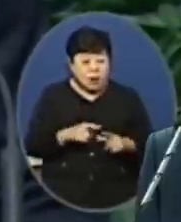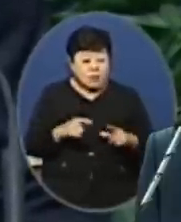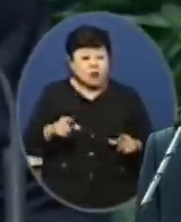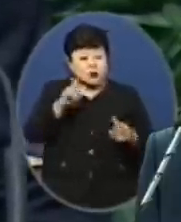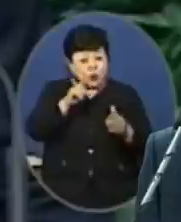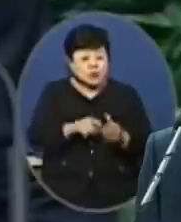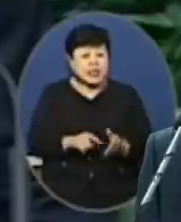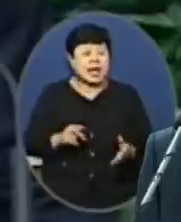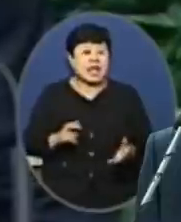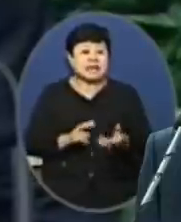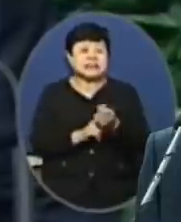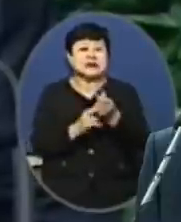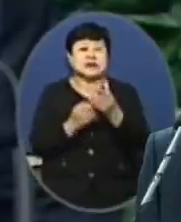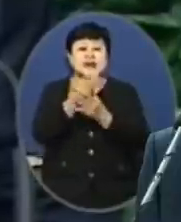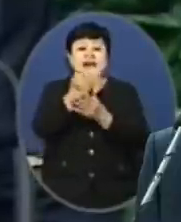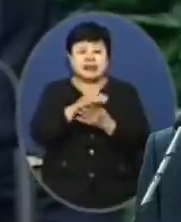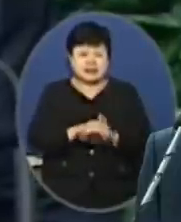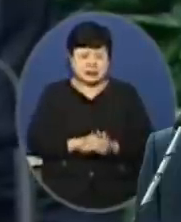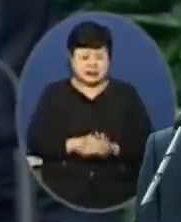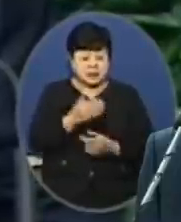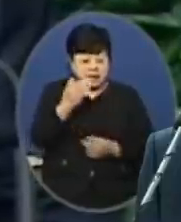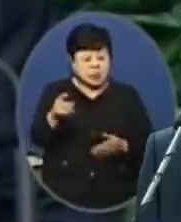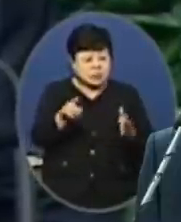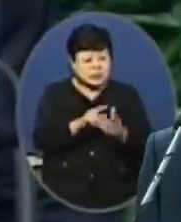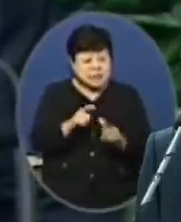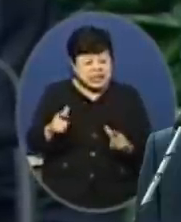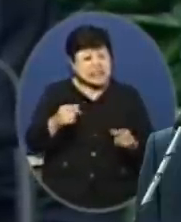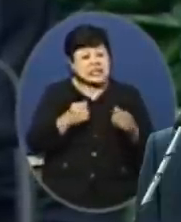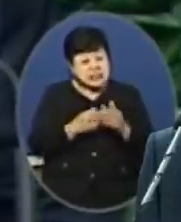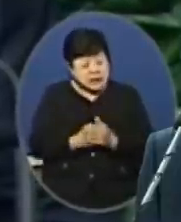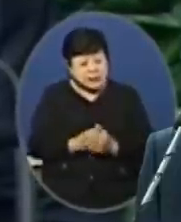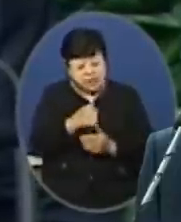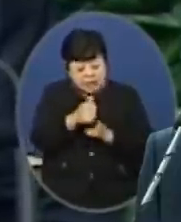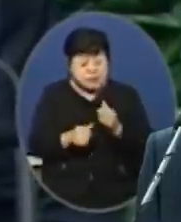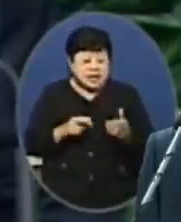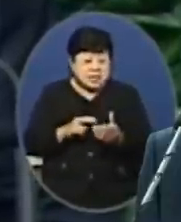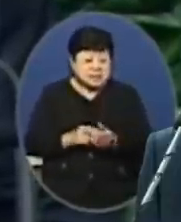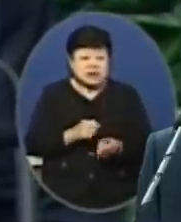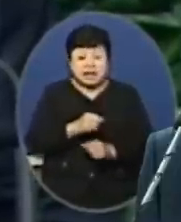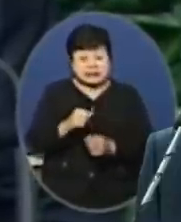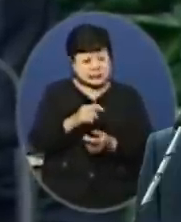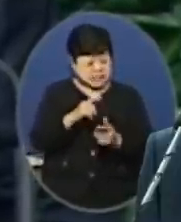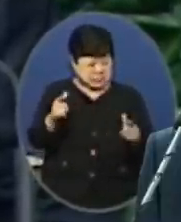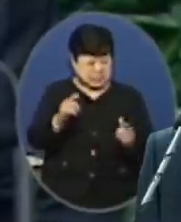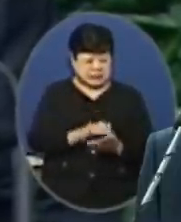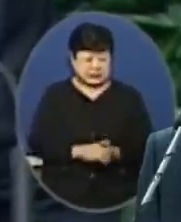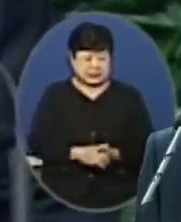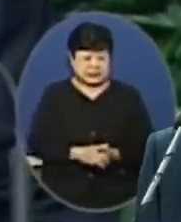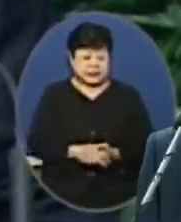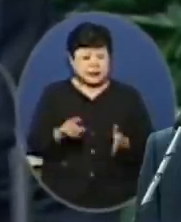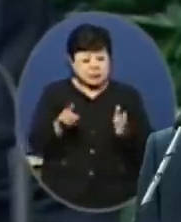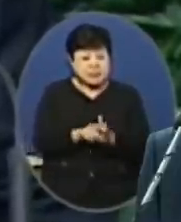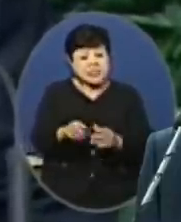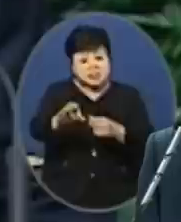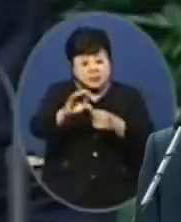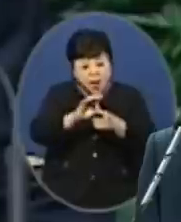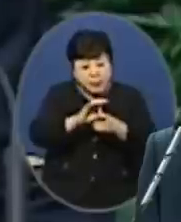평범하게 일어나는 것이 기적인 것입니다. 여러분이 믿지 아니함으로 하나님이 기적을 행하지 않으신 것입니다.